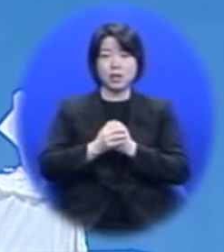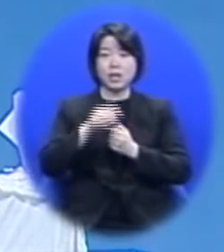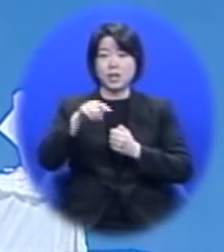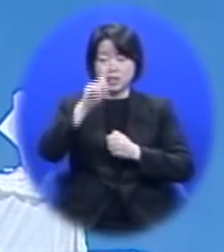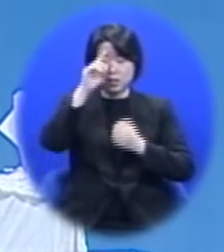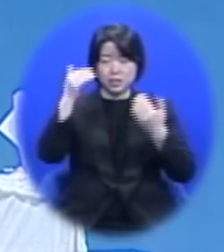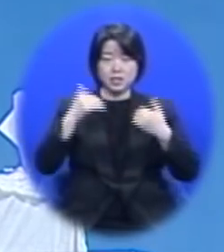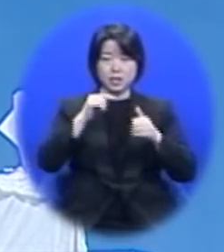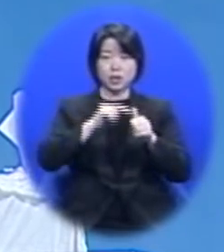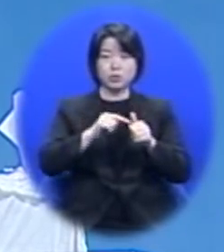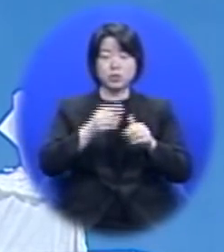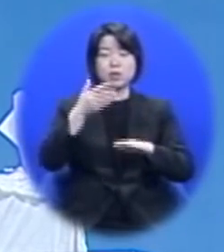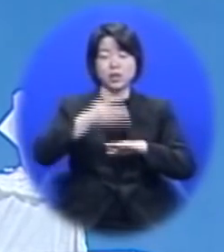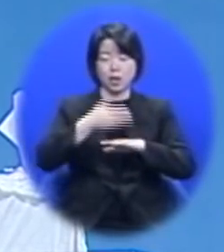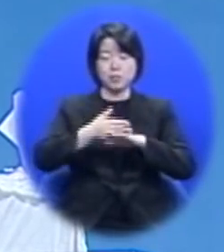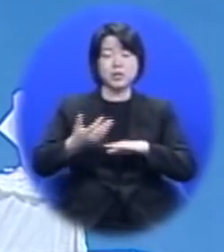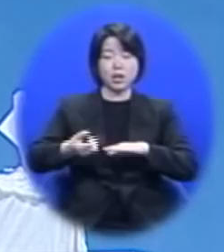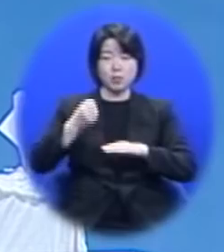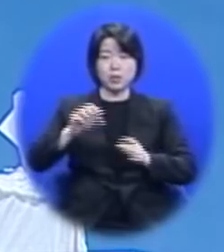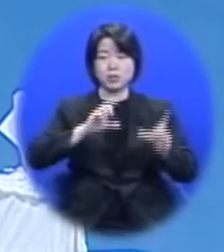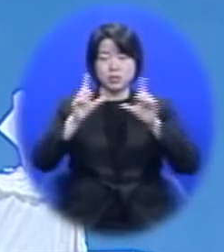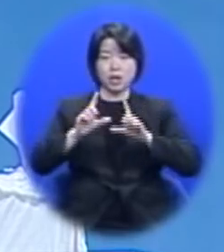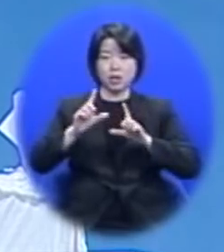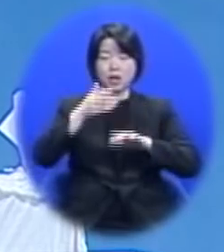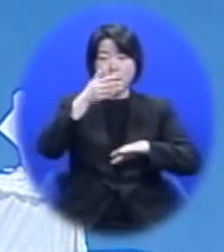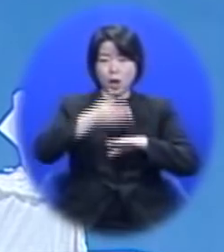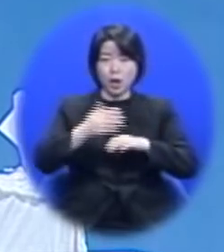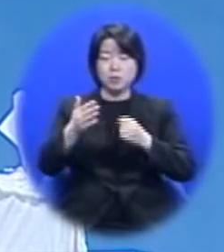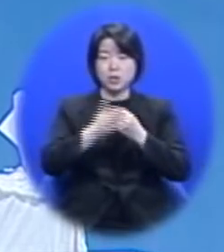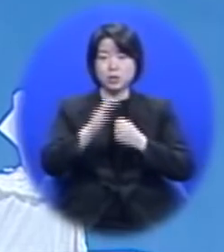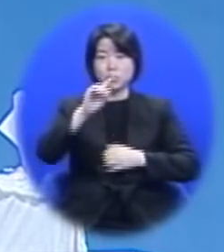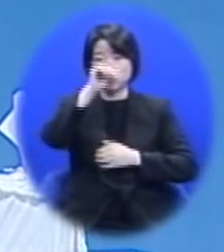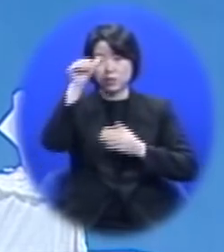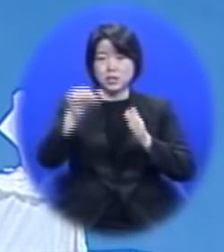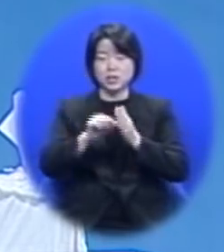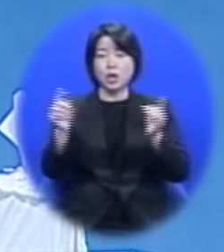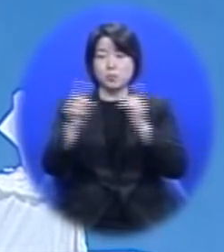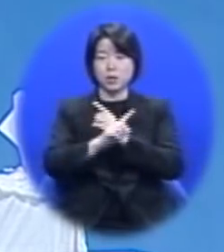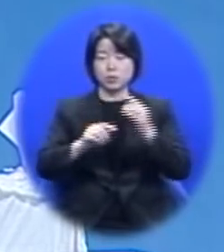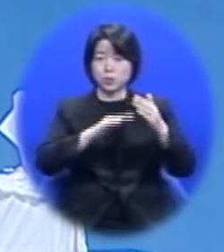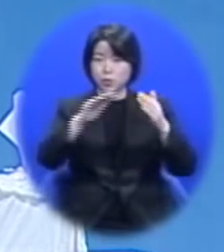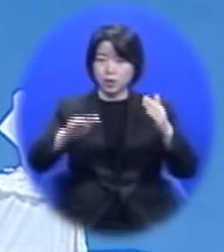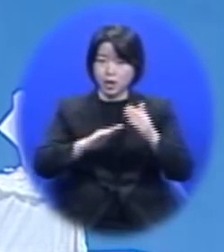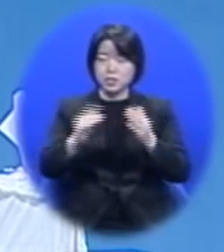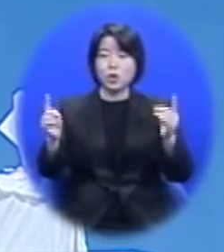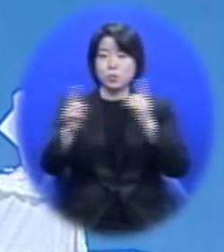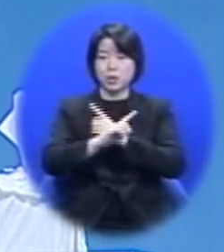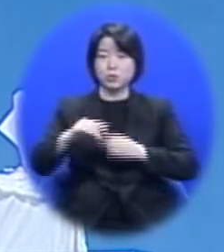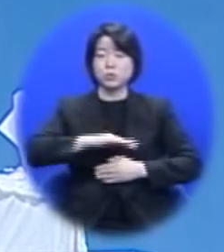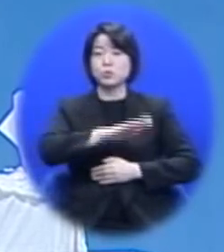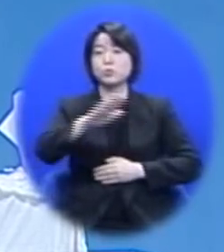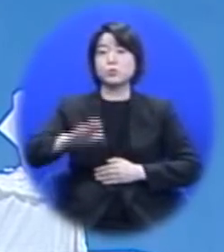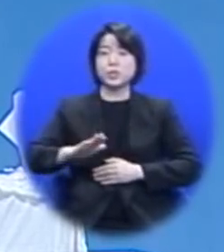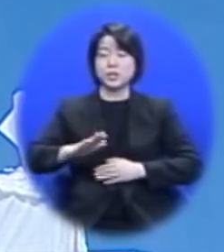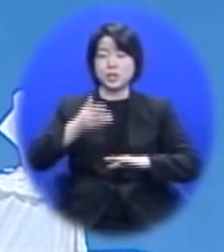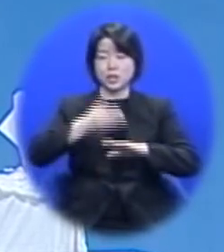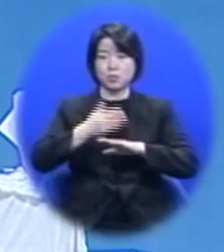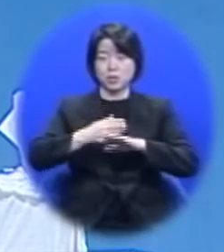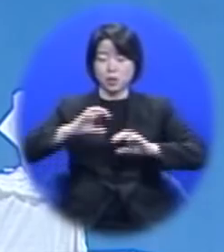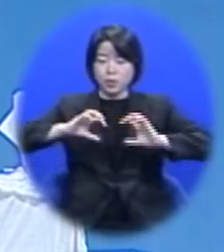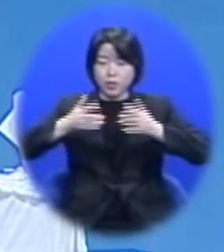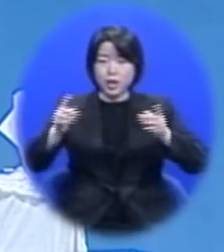감사하며 살겠습니다. 감사로 제 인생을 바꾸시고 저의 가정을 바꾸시고 그리고 우리의 감사로 나라를